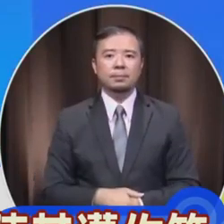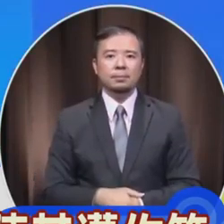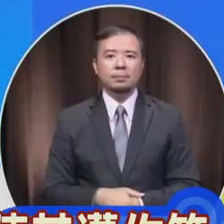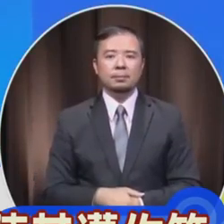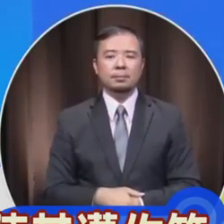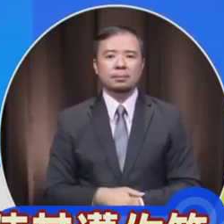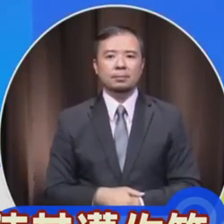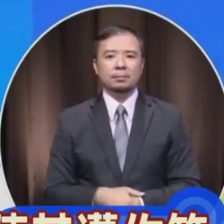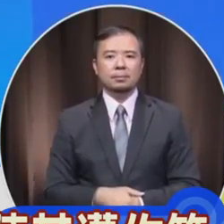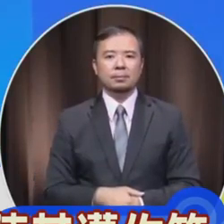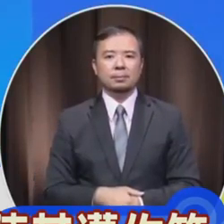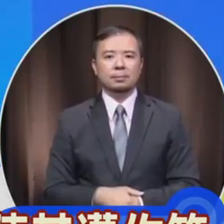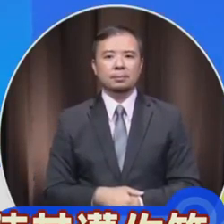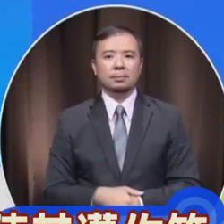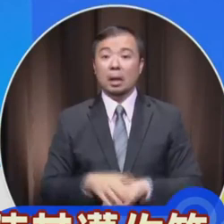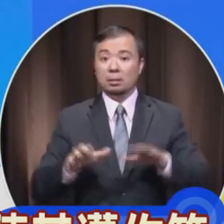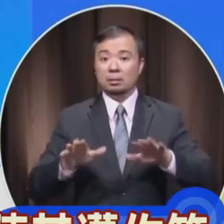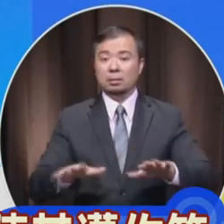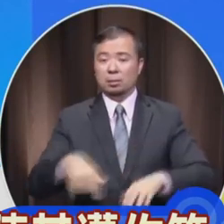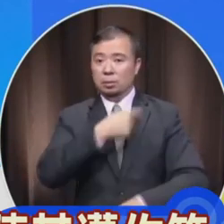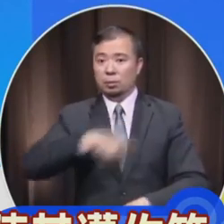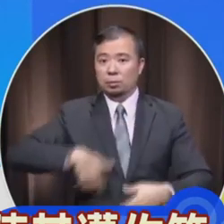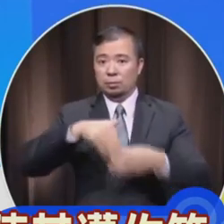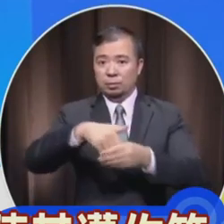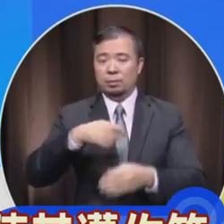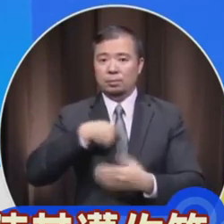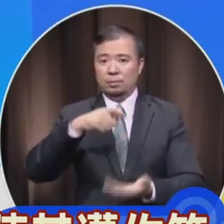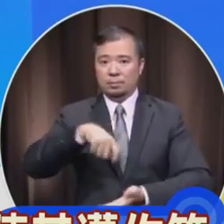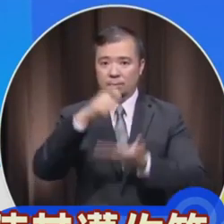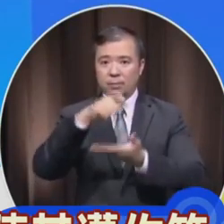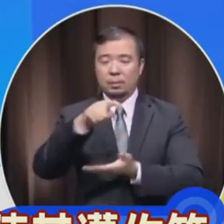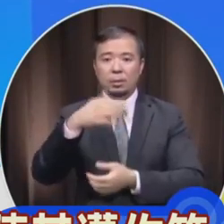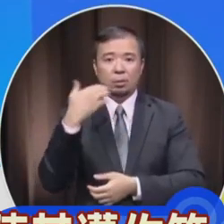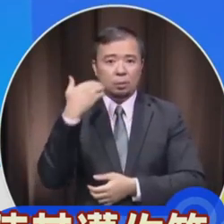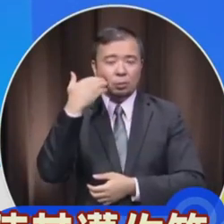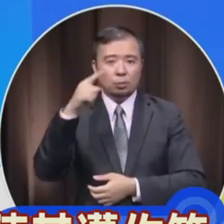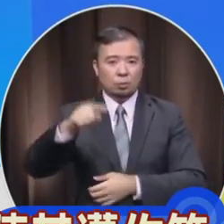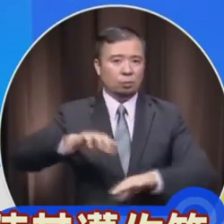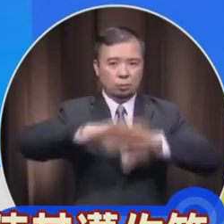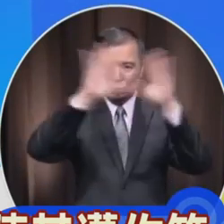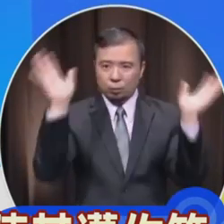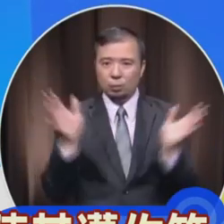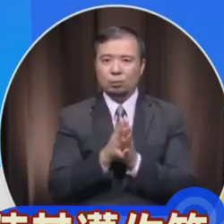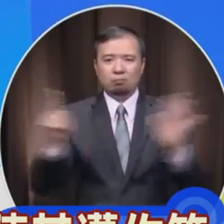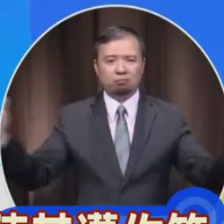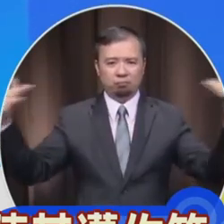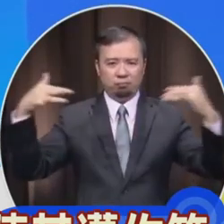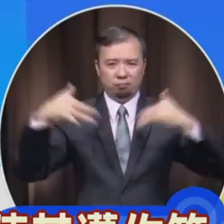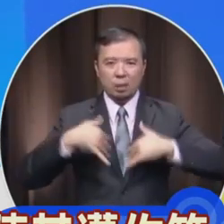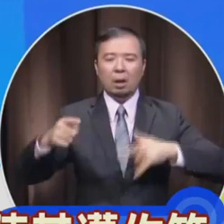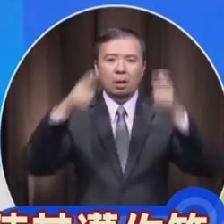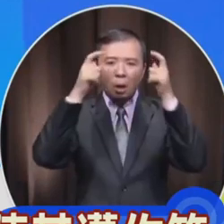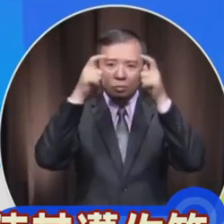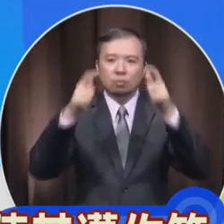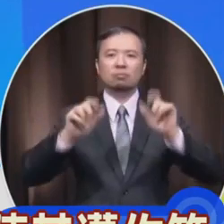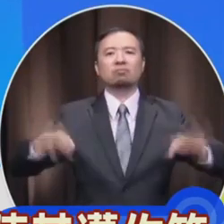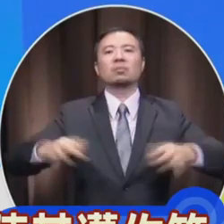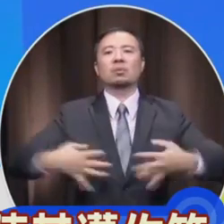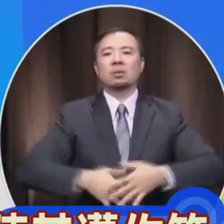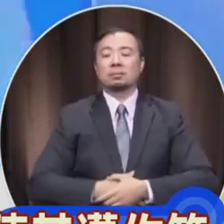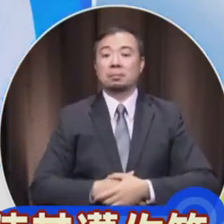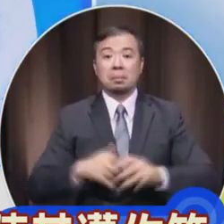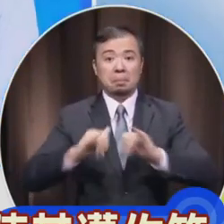这次选举最重要讲两句话，东西卖得出去人进得来，高雄发大财。在你们民进党陈委员你们在内党内初选